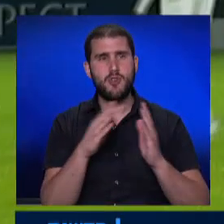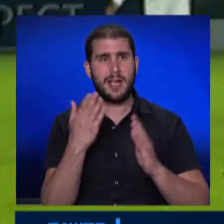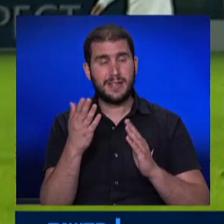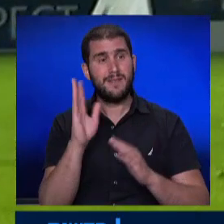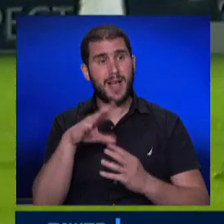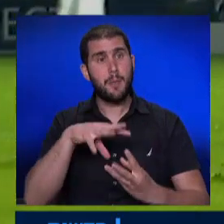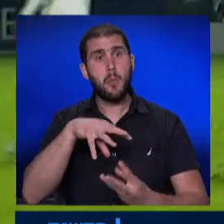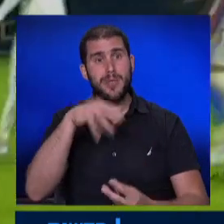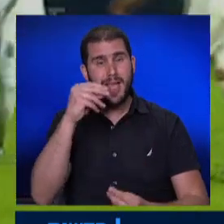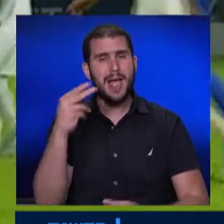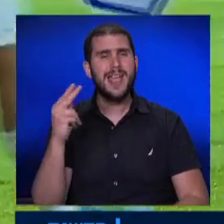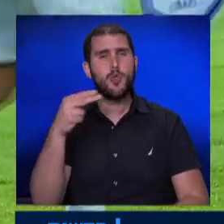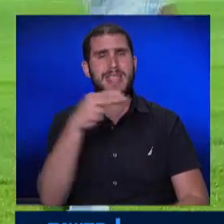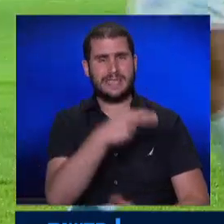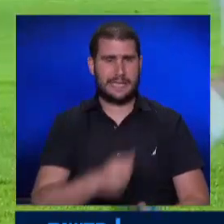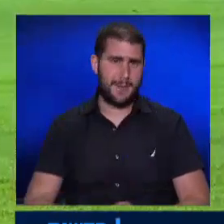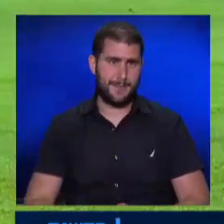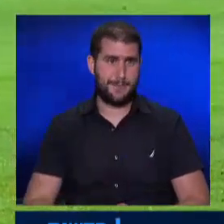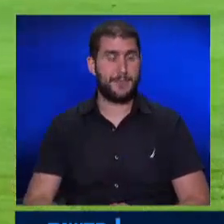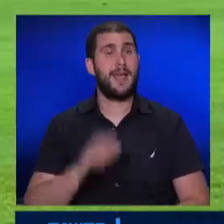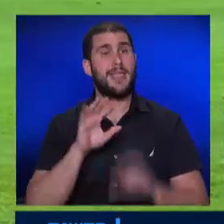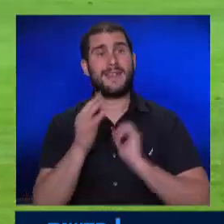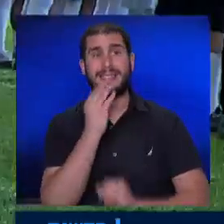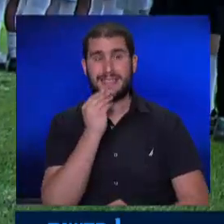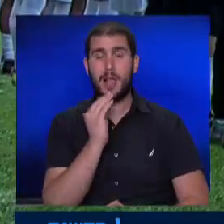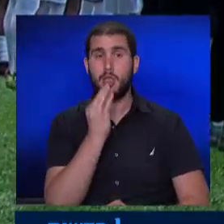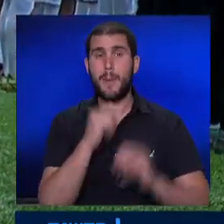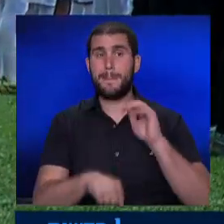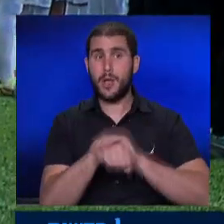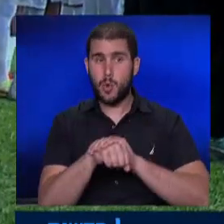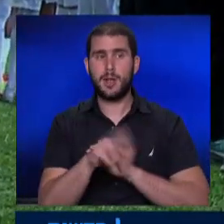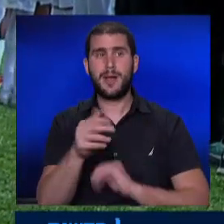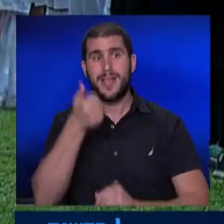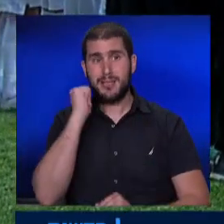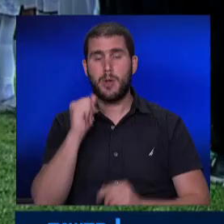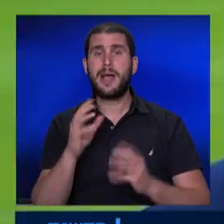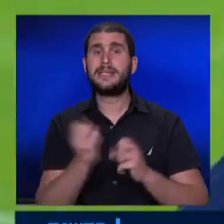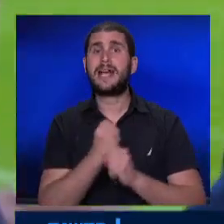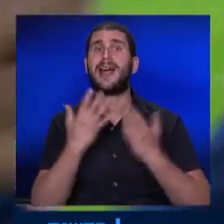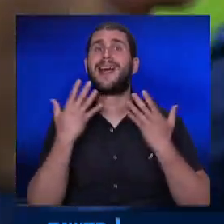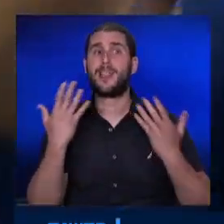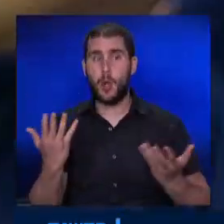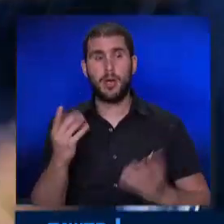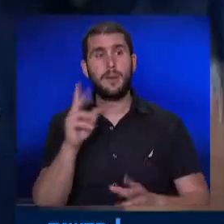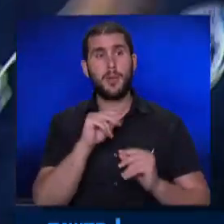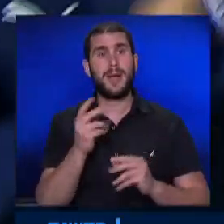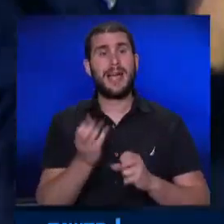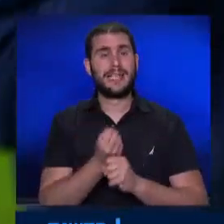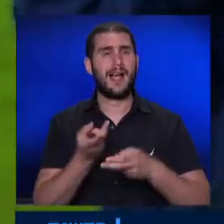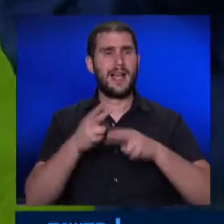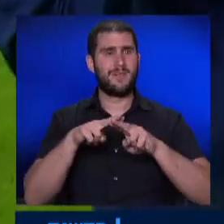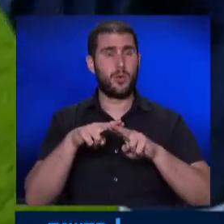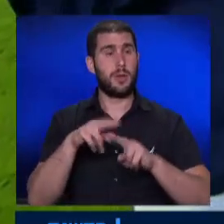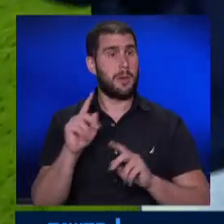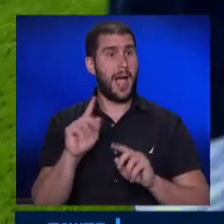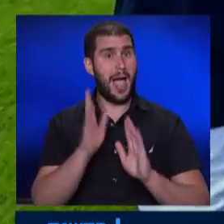וגם במונדיאל באינדונזיה. נבחרת ישראל לנוער בכדורגל רשמה אמש את גדול הישגיה, ומדובר בהישג כפול, וכל